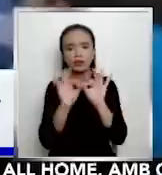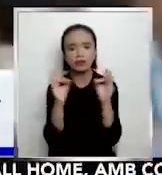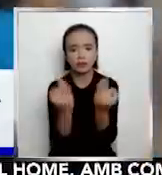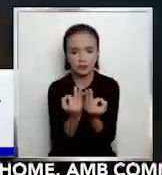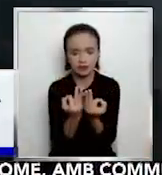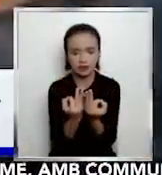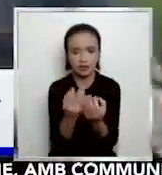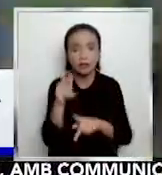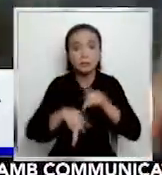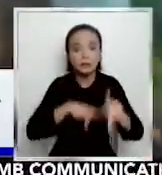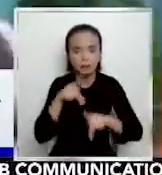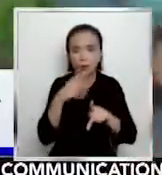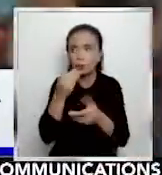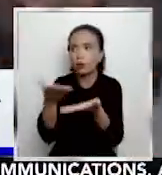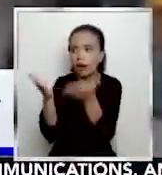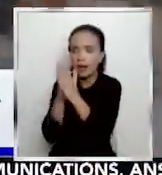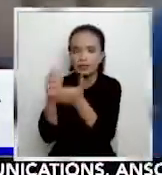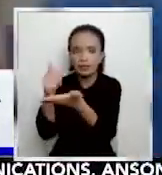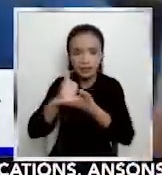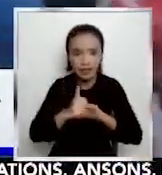pamahalaan.